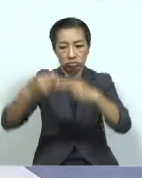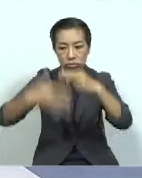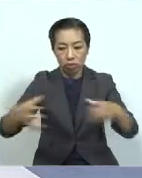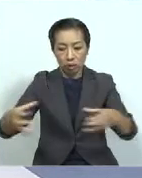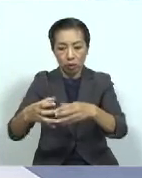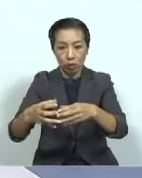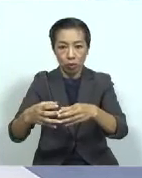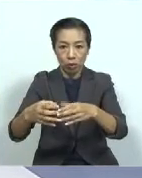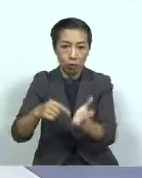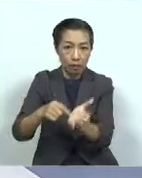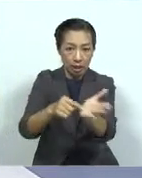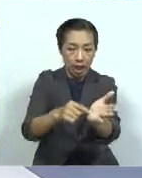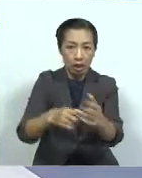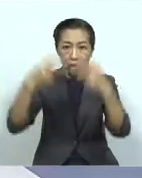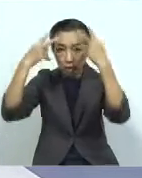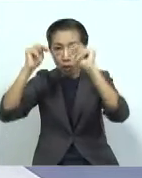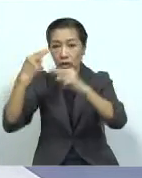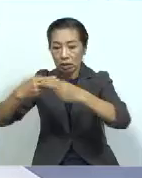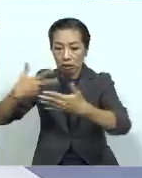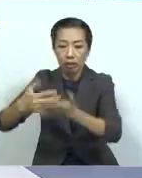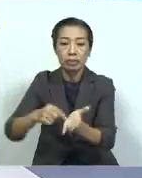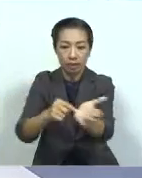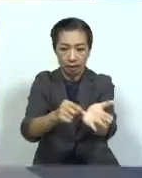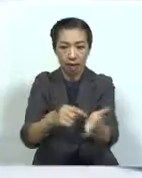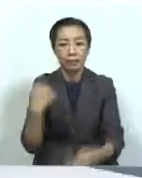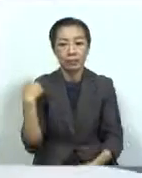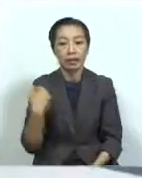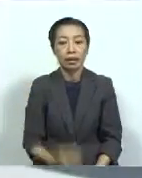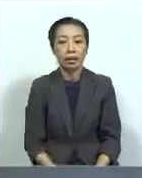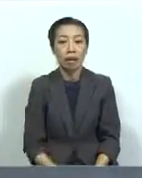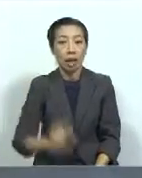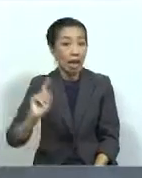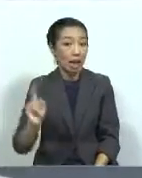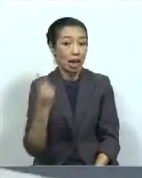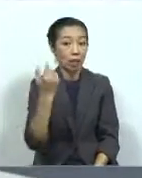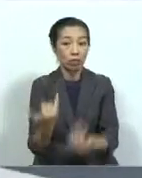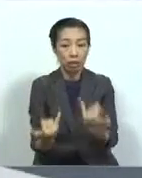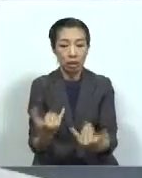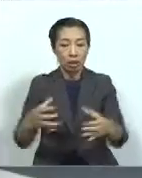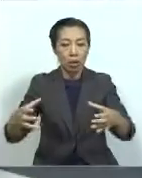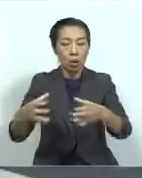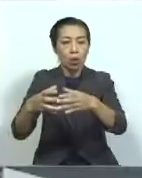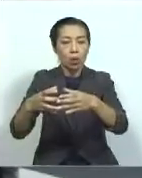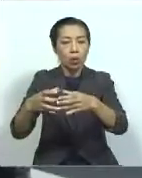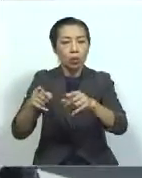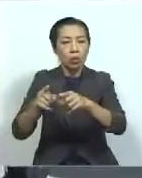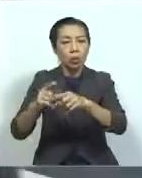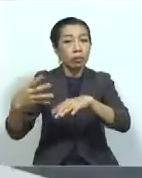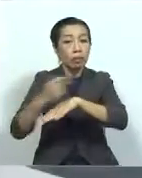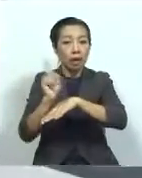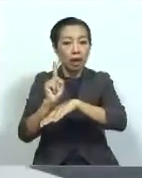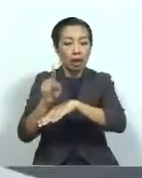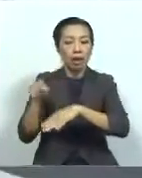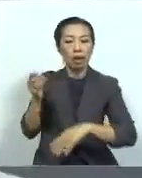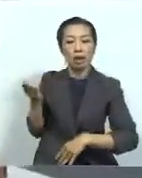ต่อทางกกต.นะครับบรรยากาศเป็นไปอย่างคึกคักครับโดยพรรคแรกนะครับที่ยื่นใบสมัครก็คือพรรคอนาคตใหม่นะครับนำโด